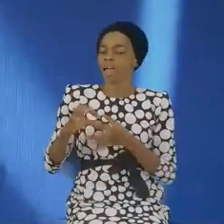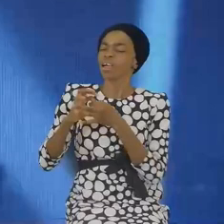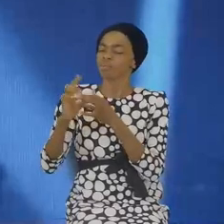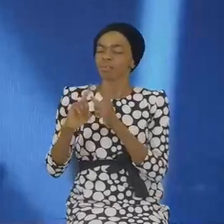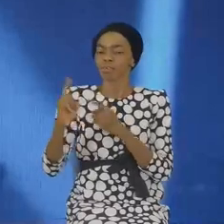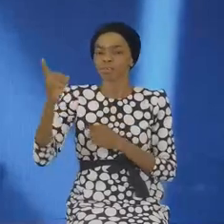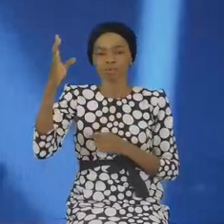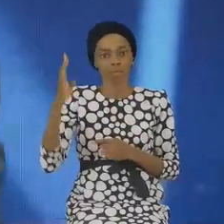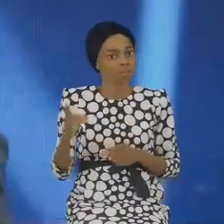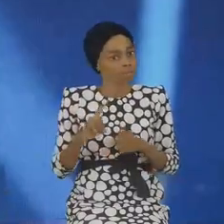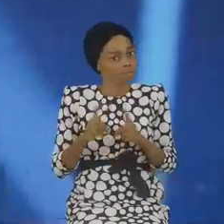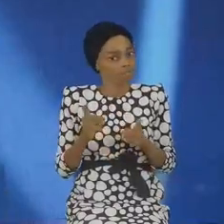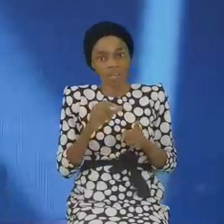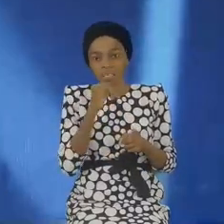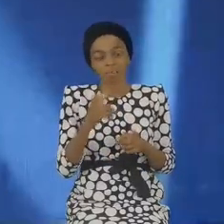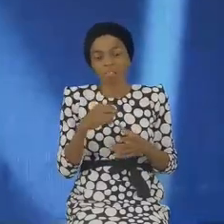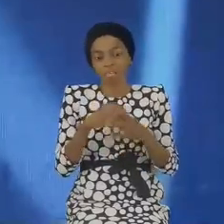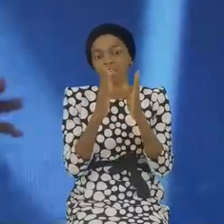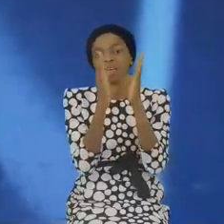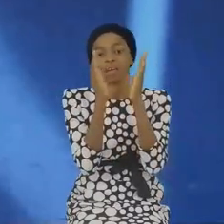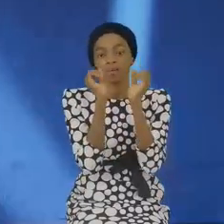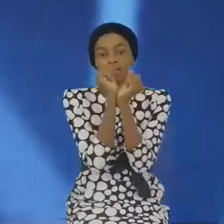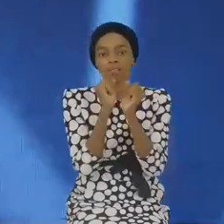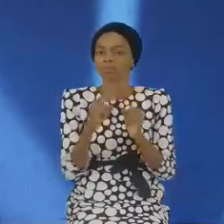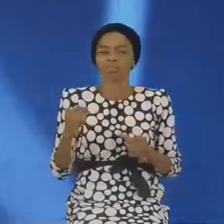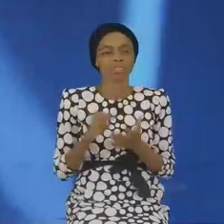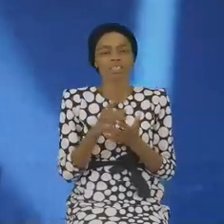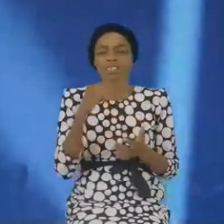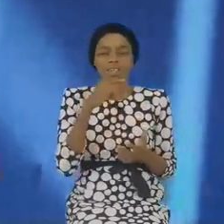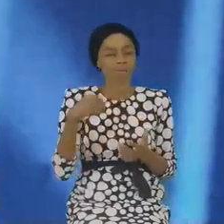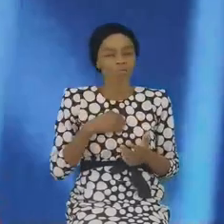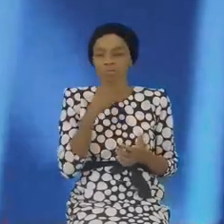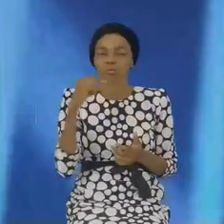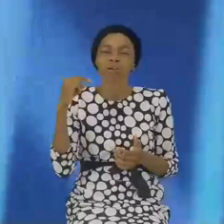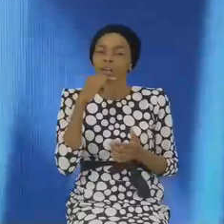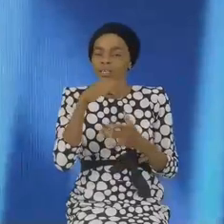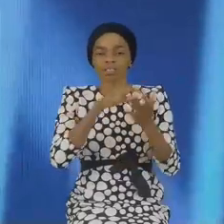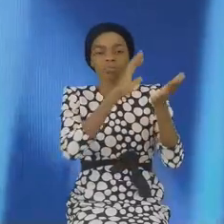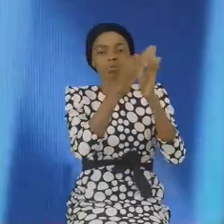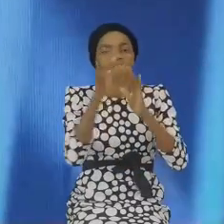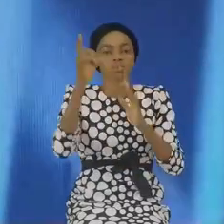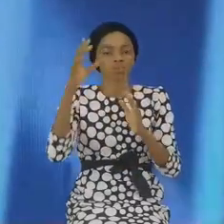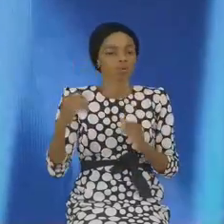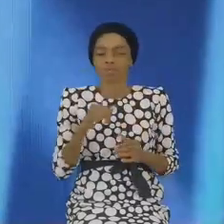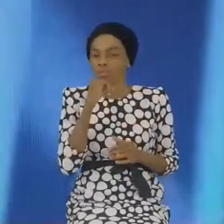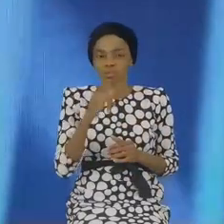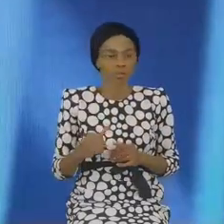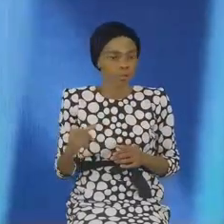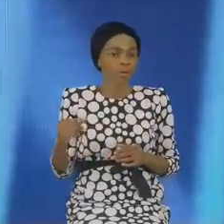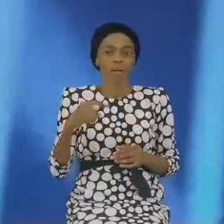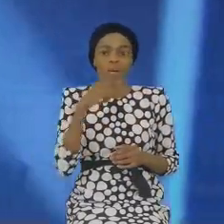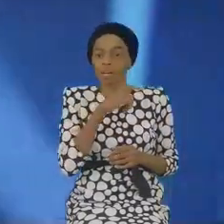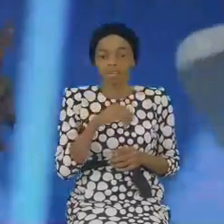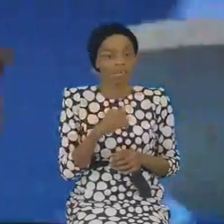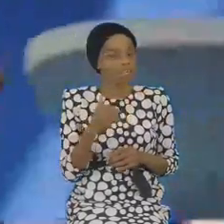nous ne sommes jamais esclaves. C'est un mensonge. Nous ne devons pas mentir en la présence de Dieu. Nous ne devons pas non plus mentir quelque